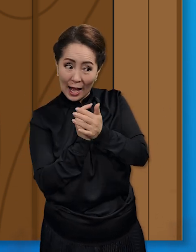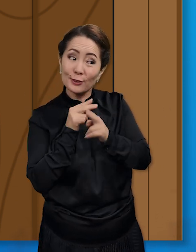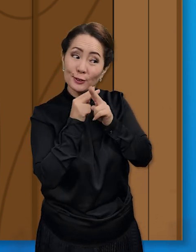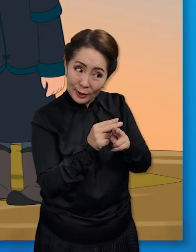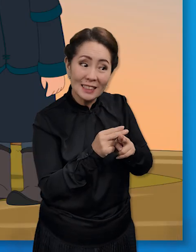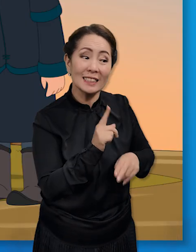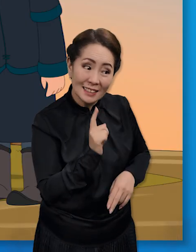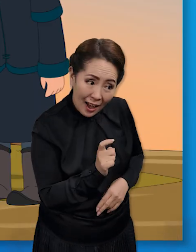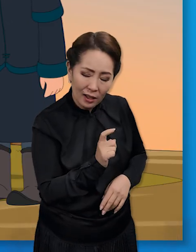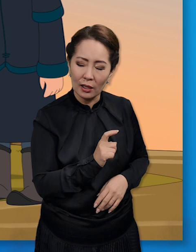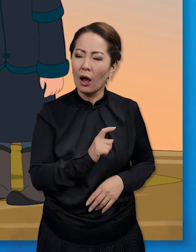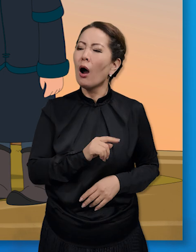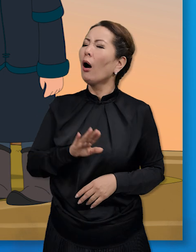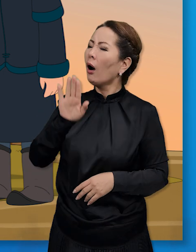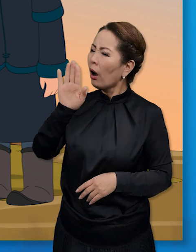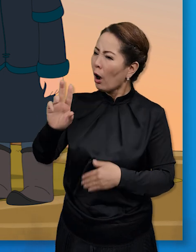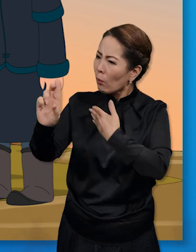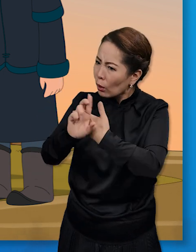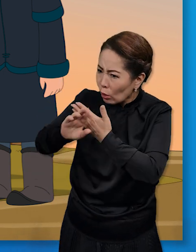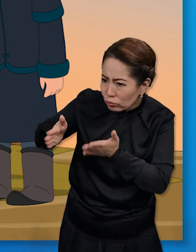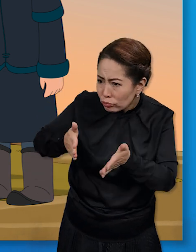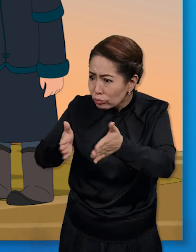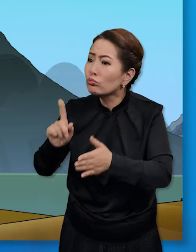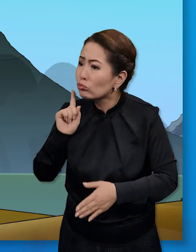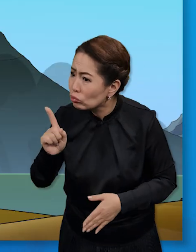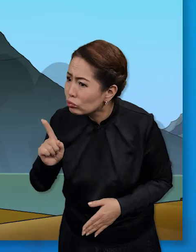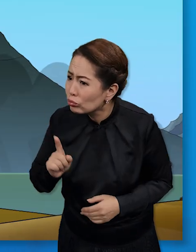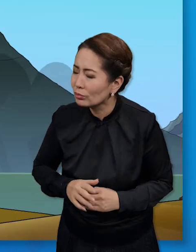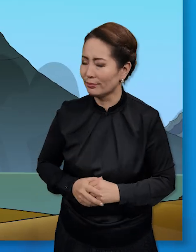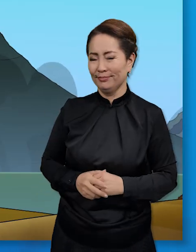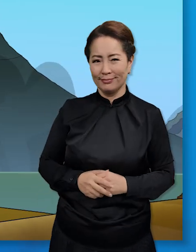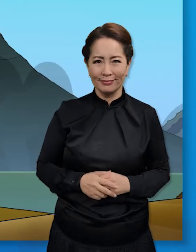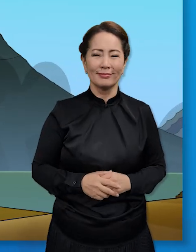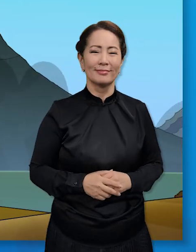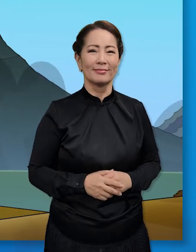болно. За миний хүүхдүүд болгоомжтой яваарай.